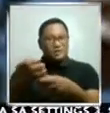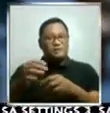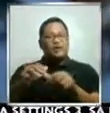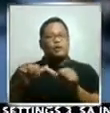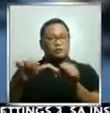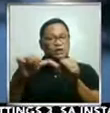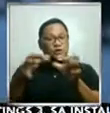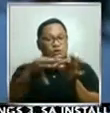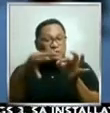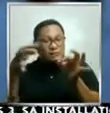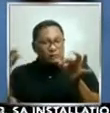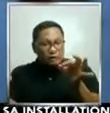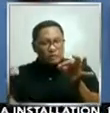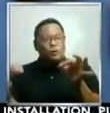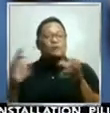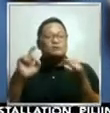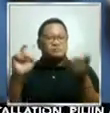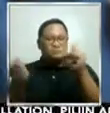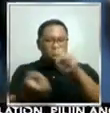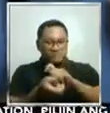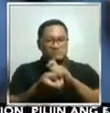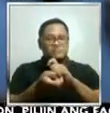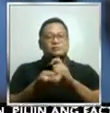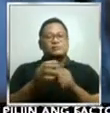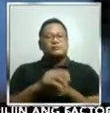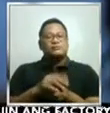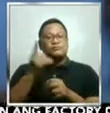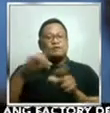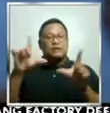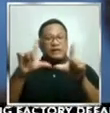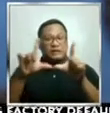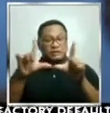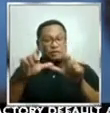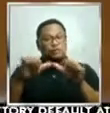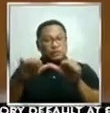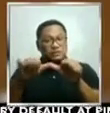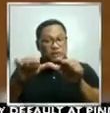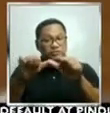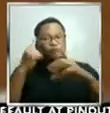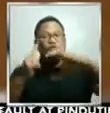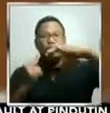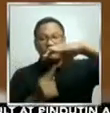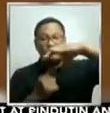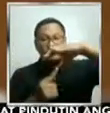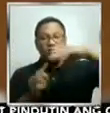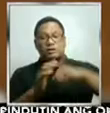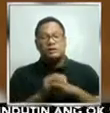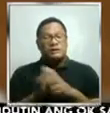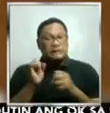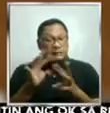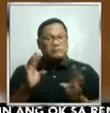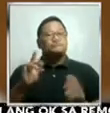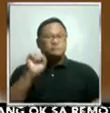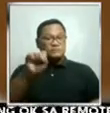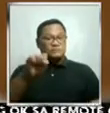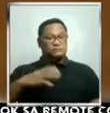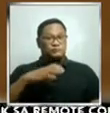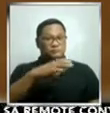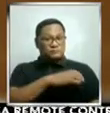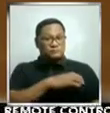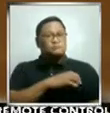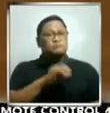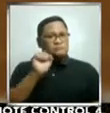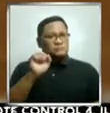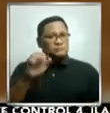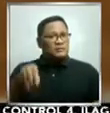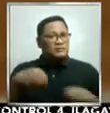mag-extend, bumawi o magbago ng mga broadcast franchise. Kongreso din daw ang may pangunahing jurisdiction para magbigay ng